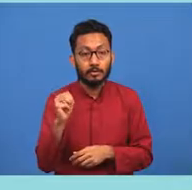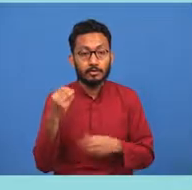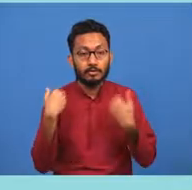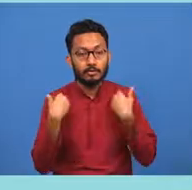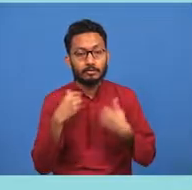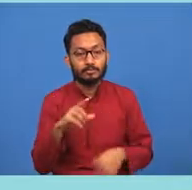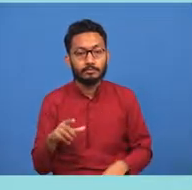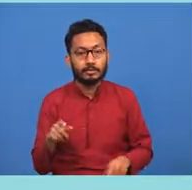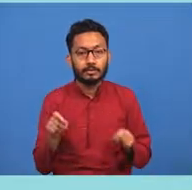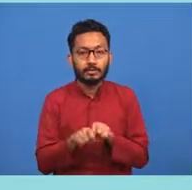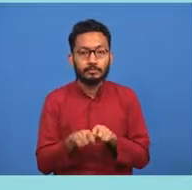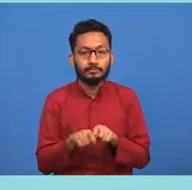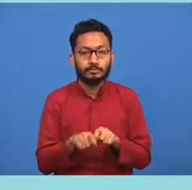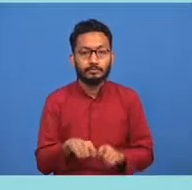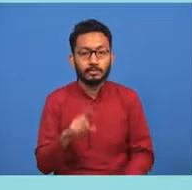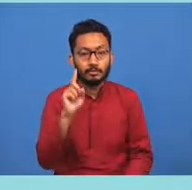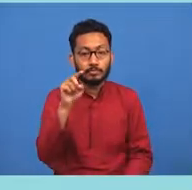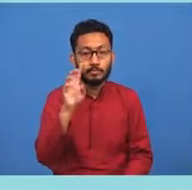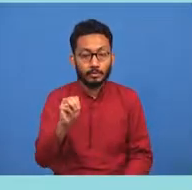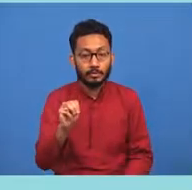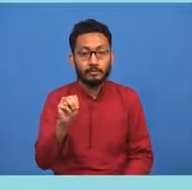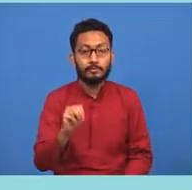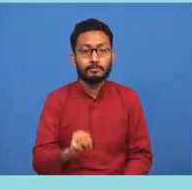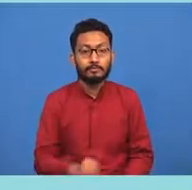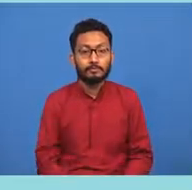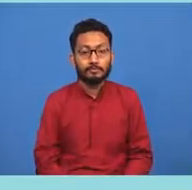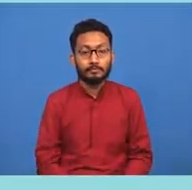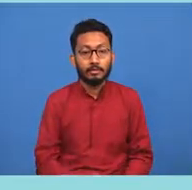iaitu 1 mol ion argentum